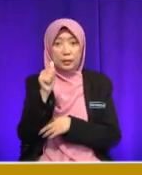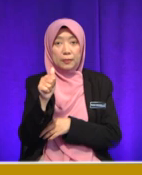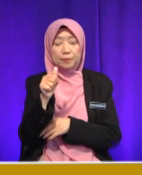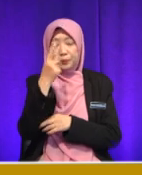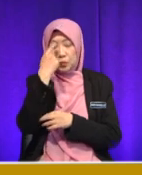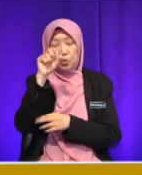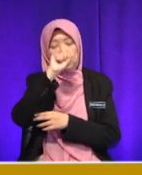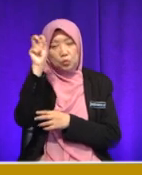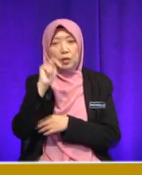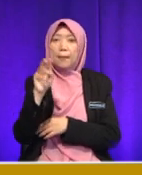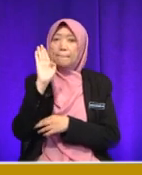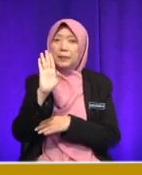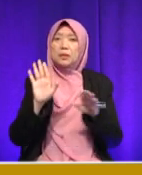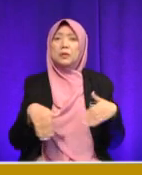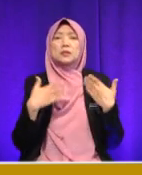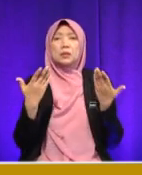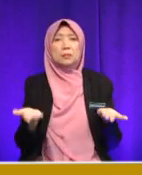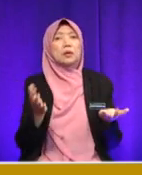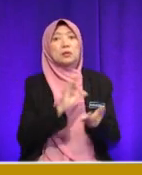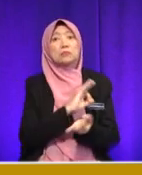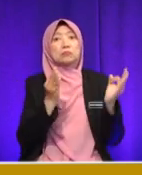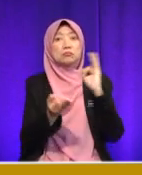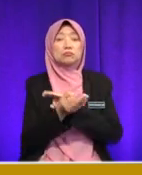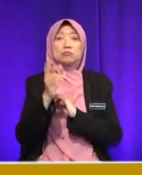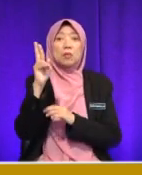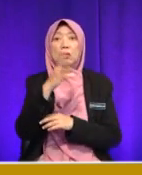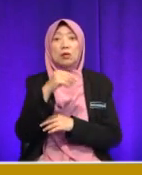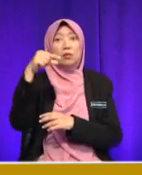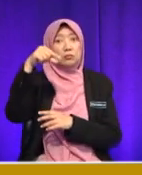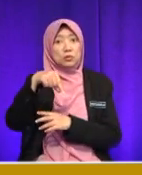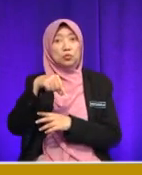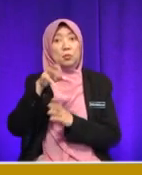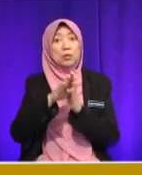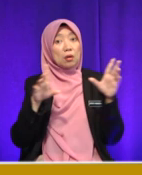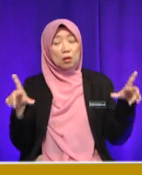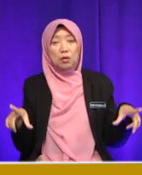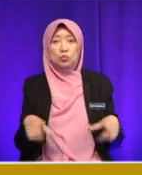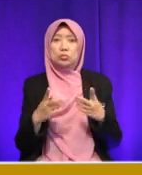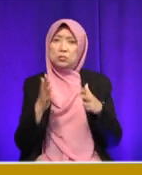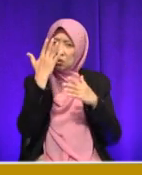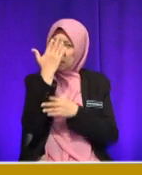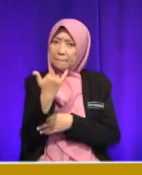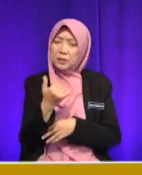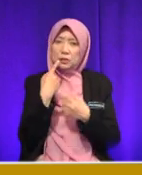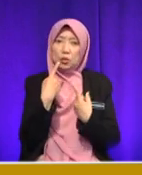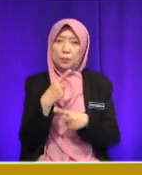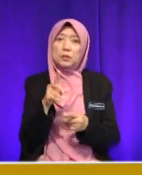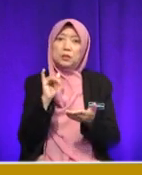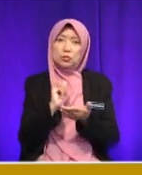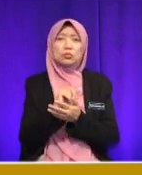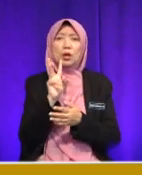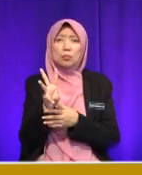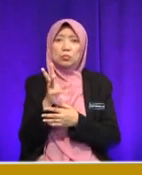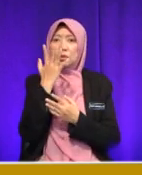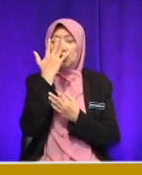soalan B bagaimana transformasi tersebut R dan Q berlaku. Jadi kenapa jawapan itu adalah W,